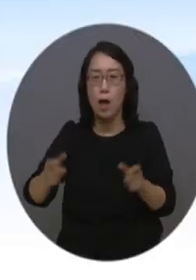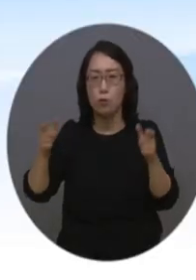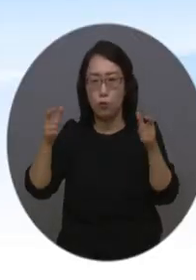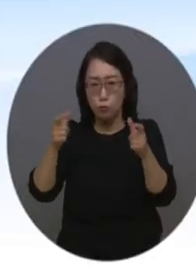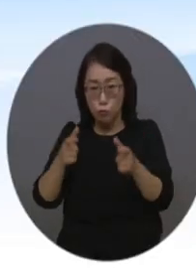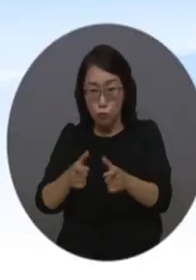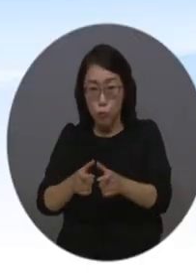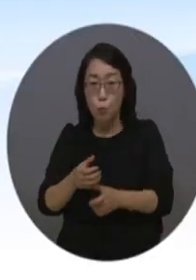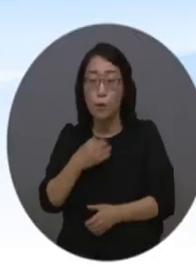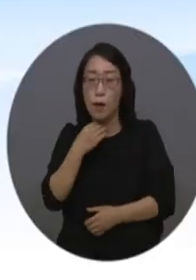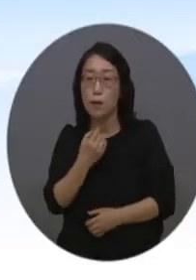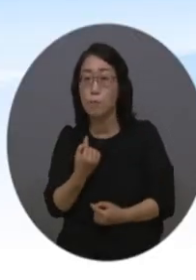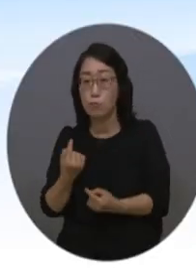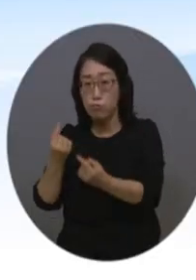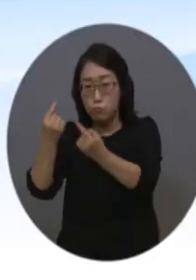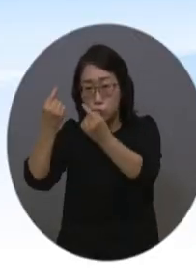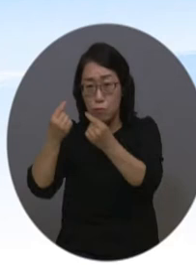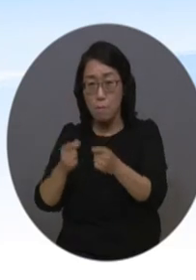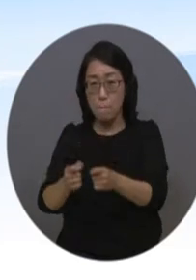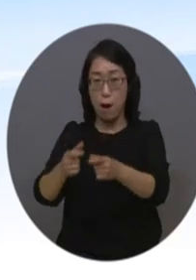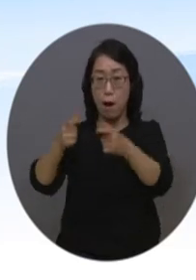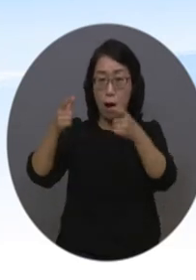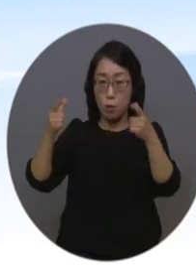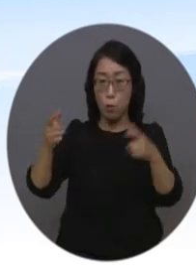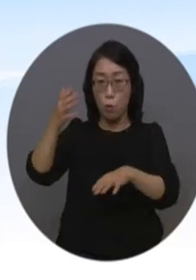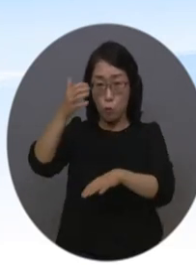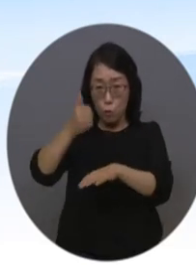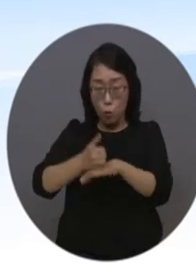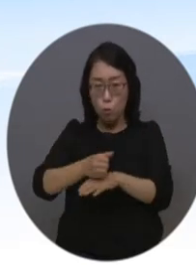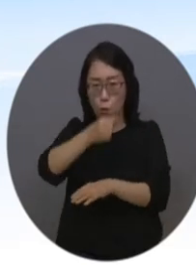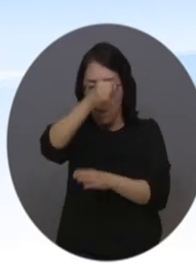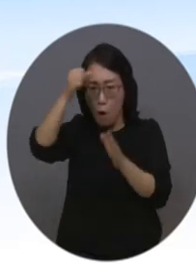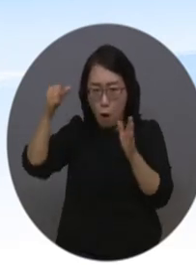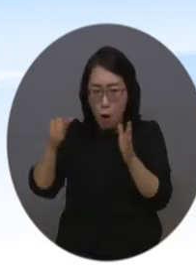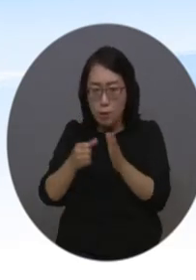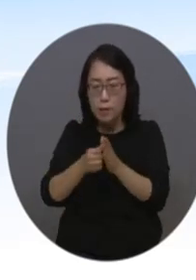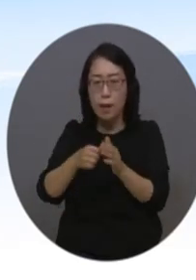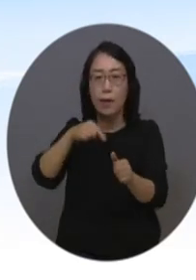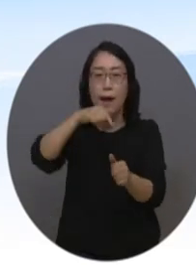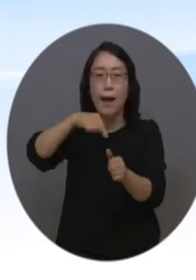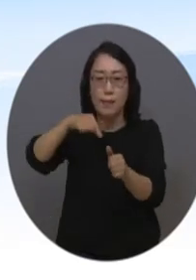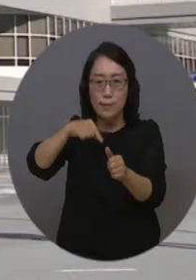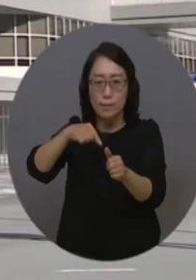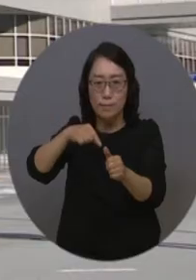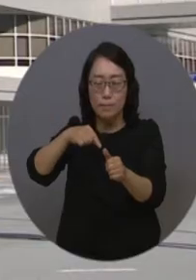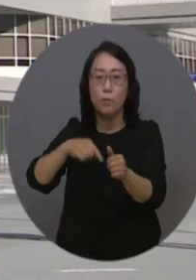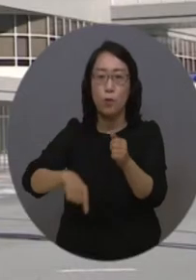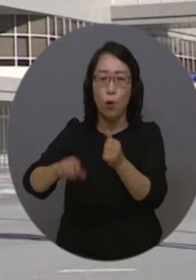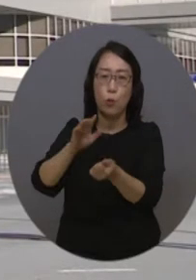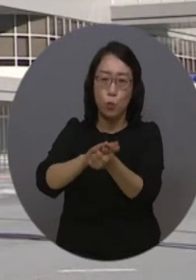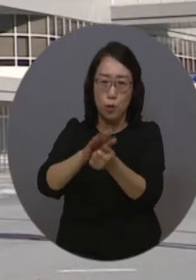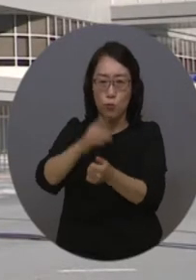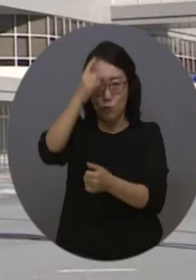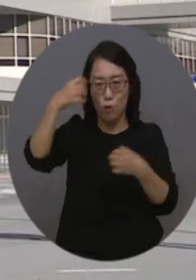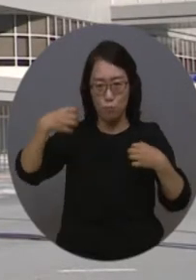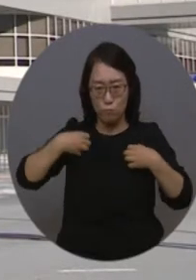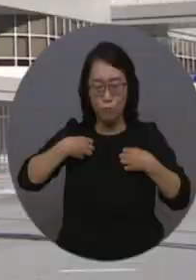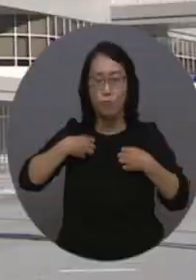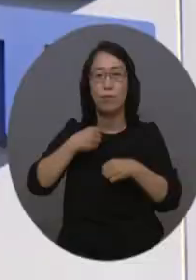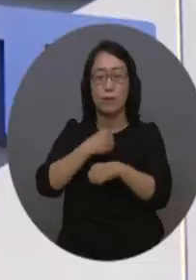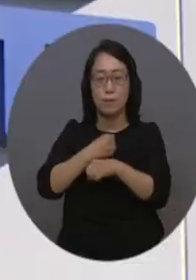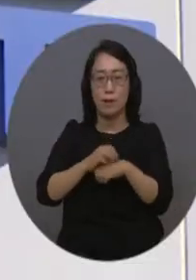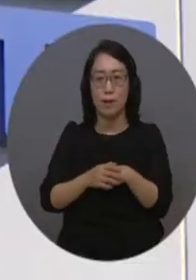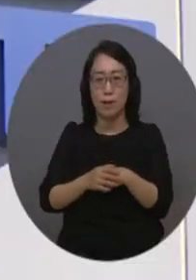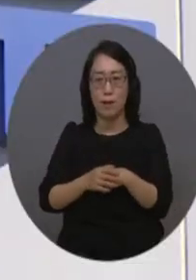감소와 초고령 사회가 가속화하면서 정부가 전국민 평생학습 지원 강화에 나섰습니다. 정부는 11일 정부